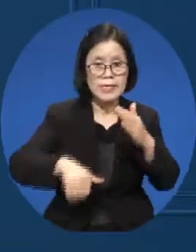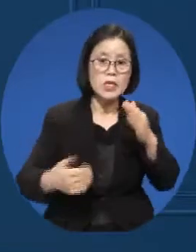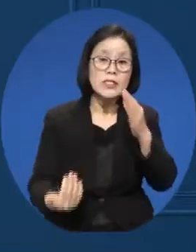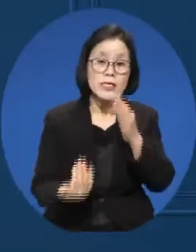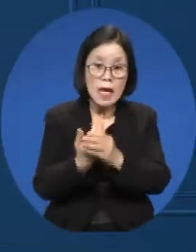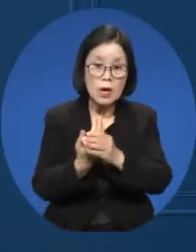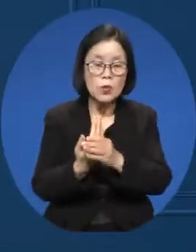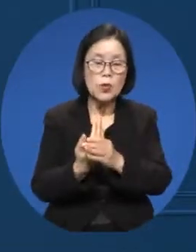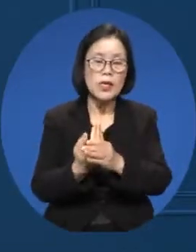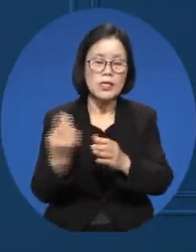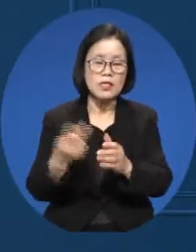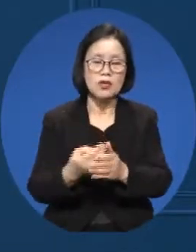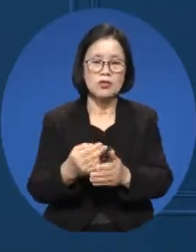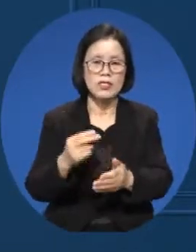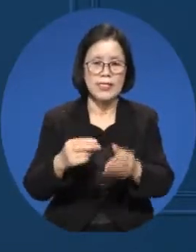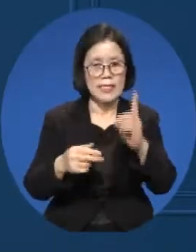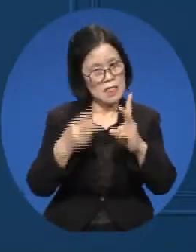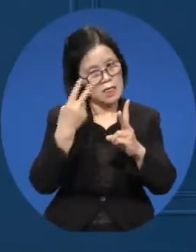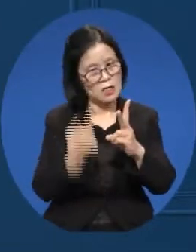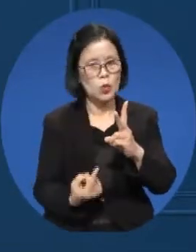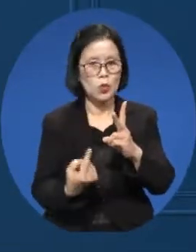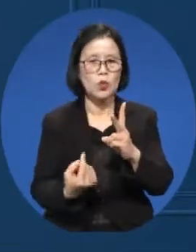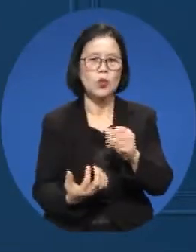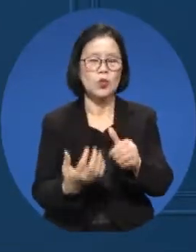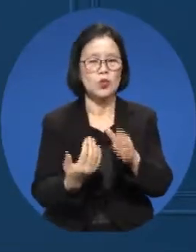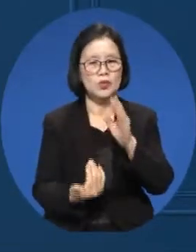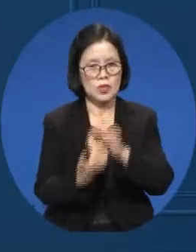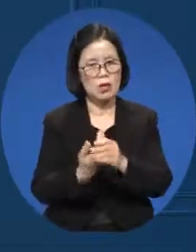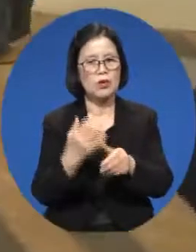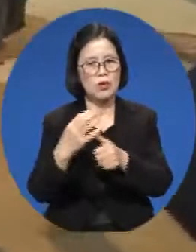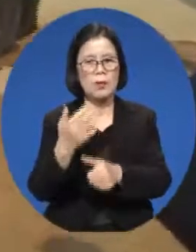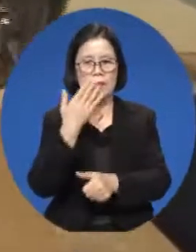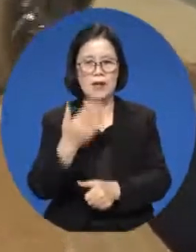이어 중대재해처벌법 2호 사건이 될 수 있는 겁니다.